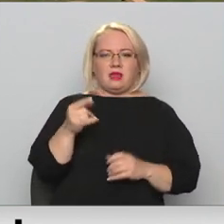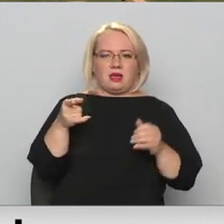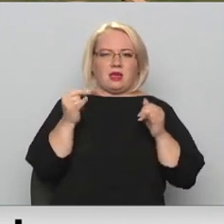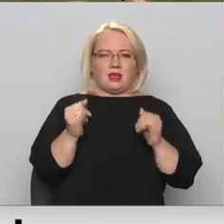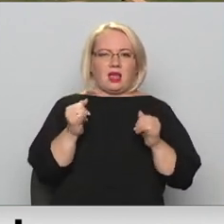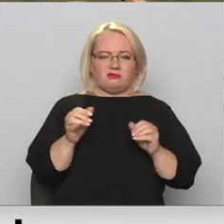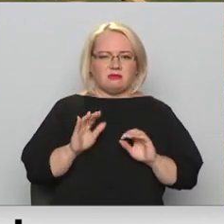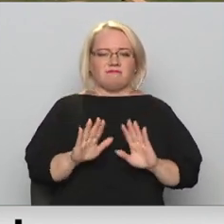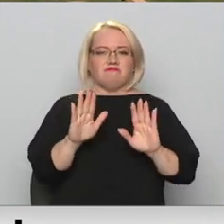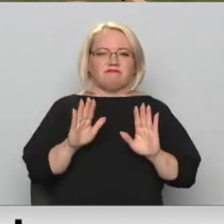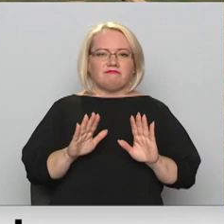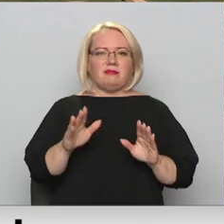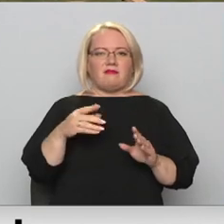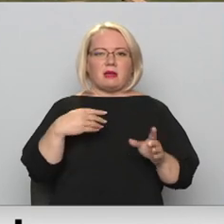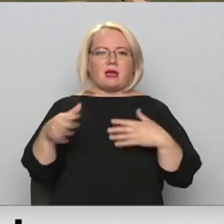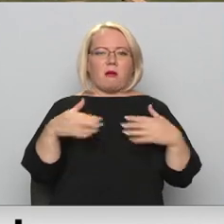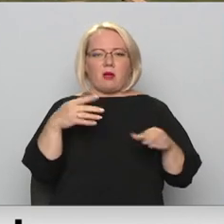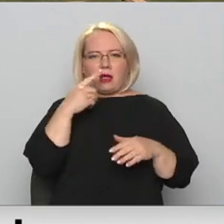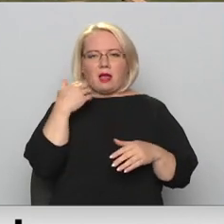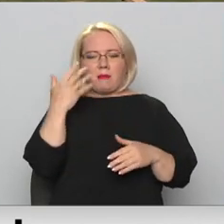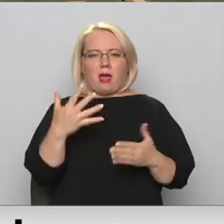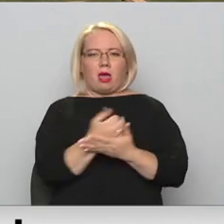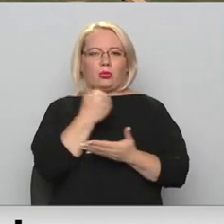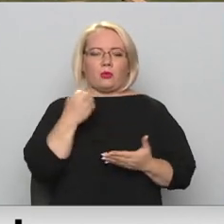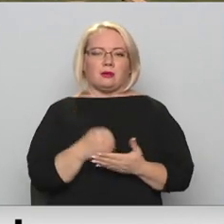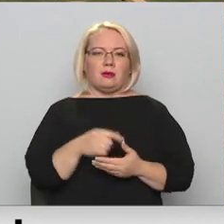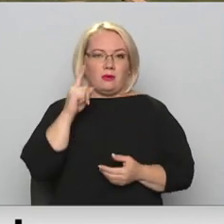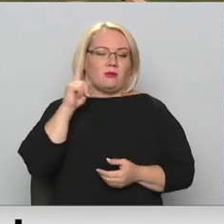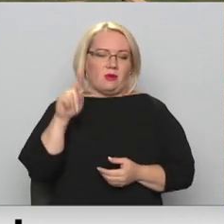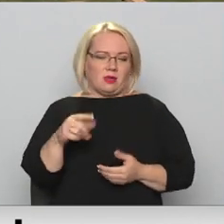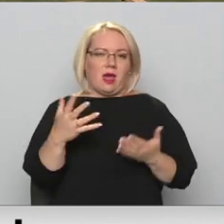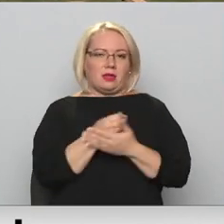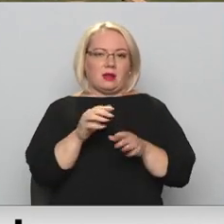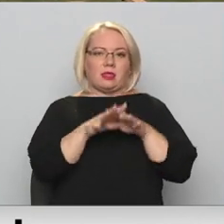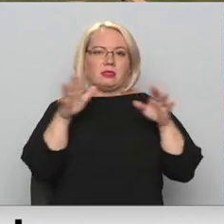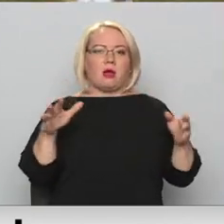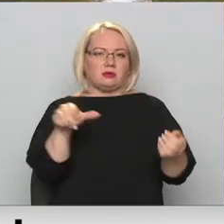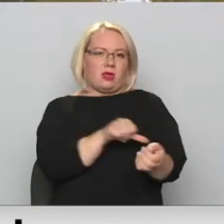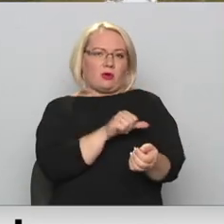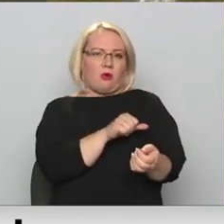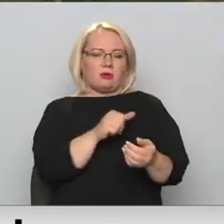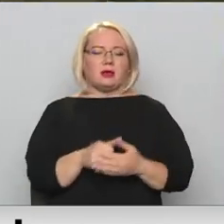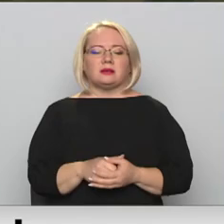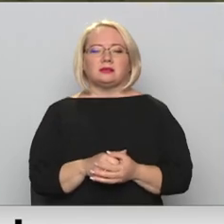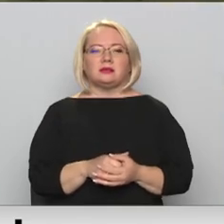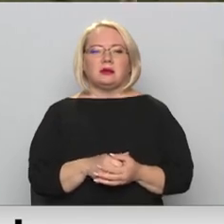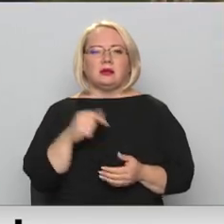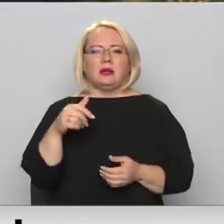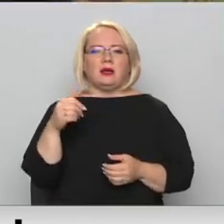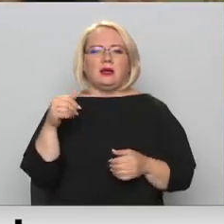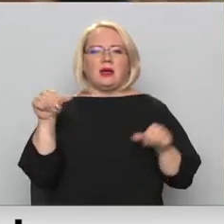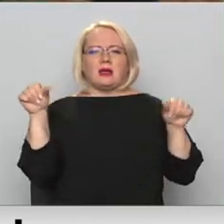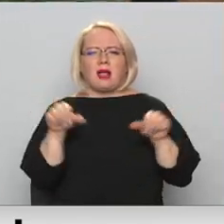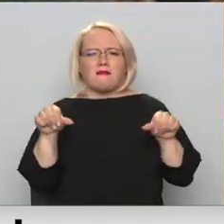ir bišķīt jāpapurina līdz. Un, protams, atrada diezgan daudz narkotiskās vielas, tad ir